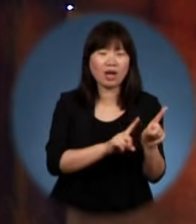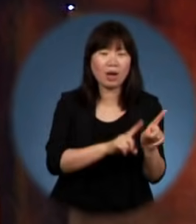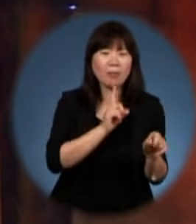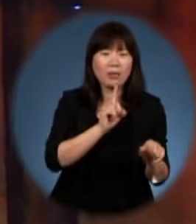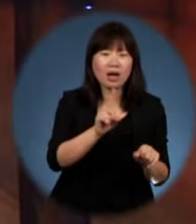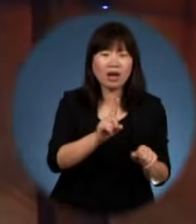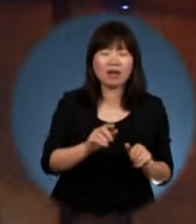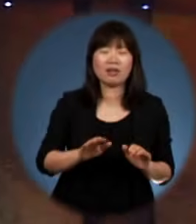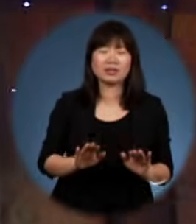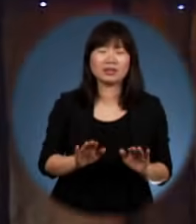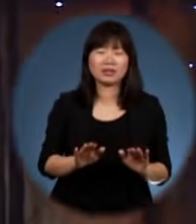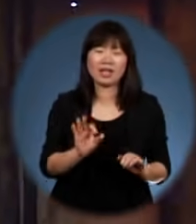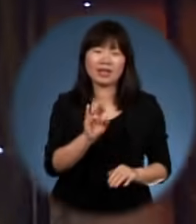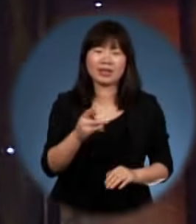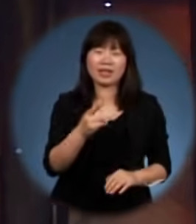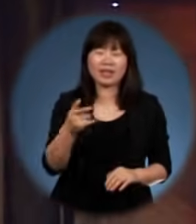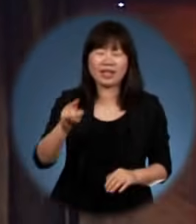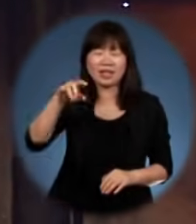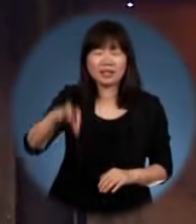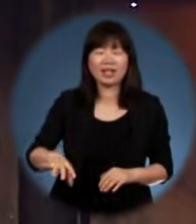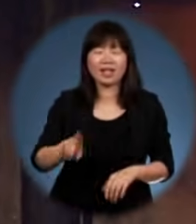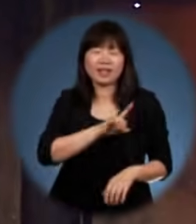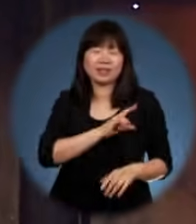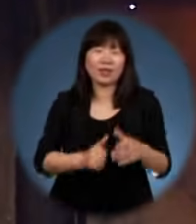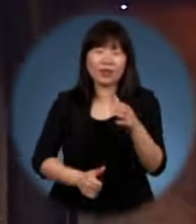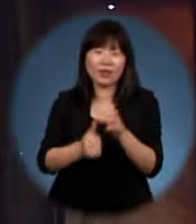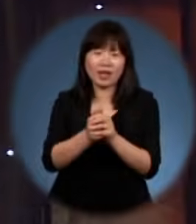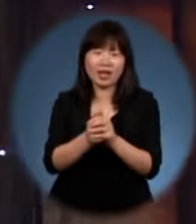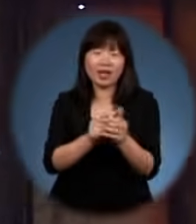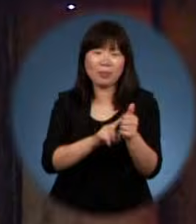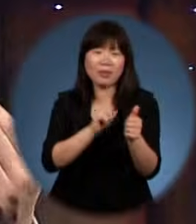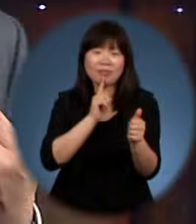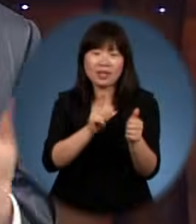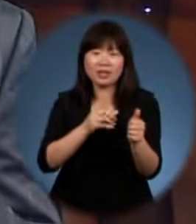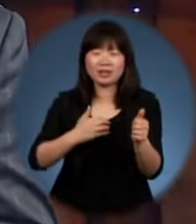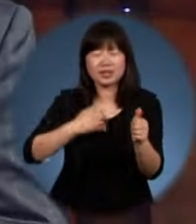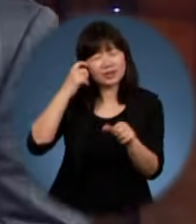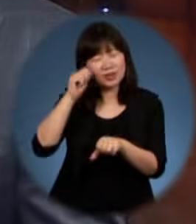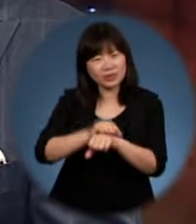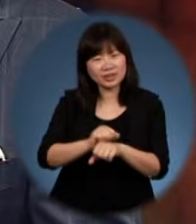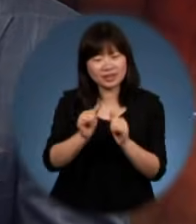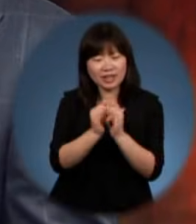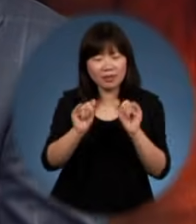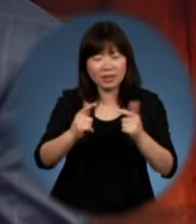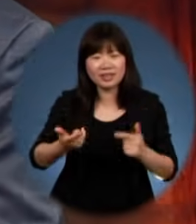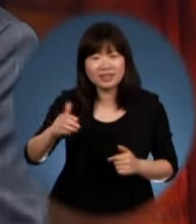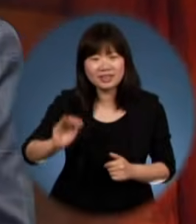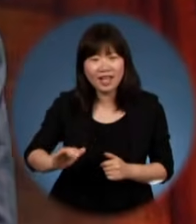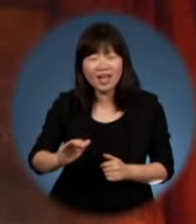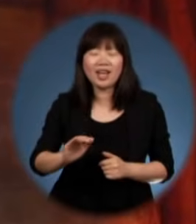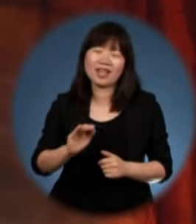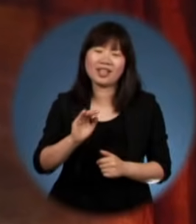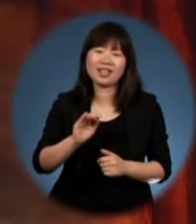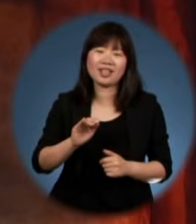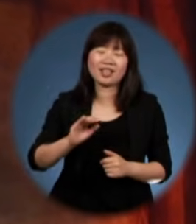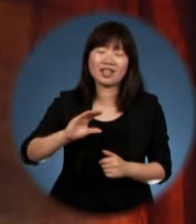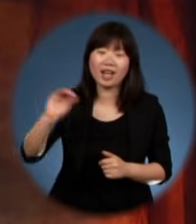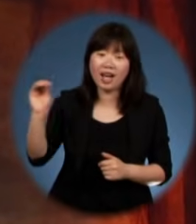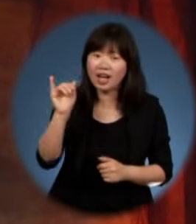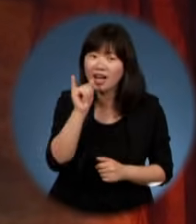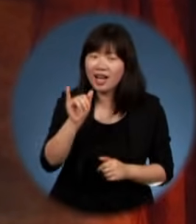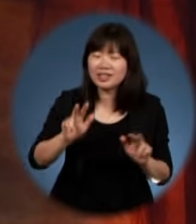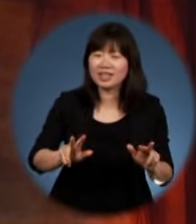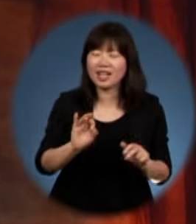는 누가 같은 에서 가장 탁월한 현자 다 그랬는데 나는 현자가 지혜로 사람이 아닌데 하면서 내려가서 이제